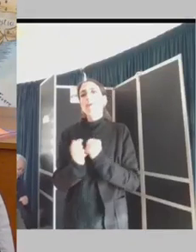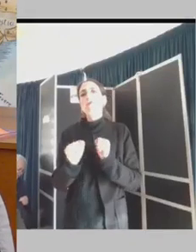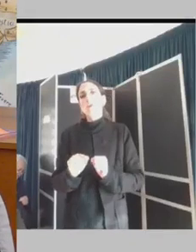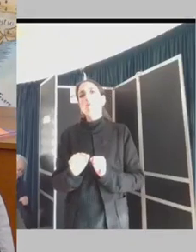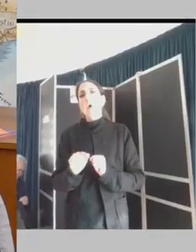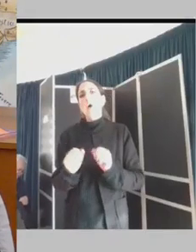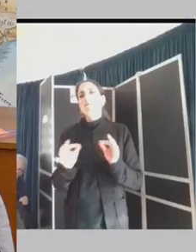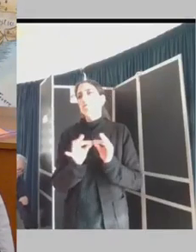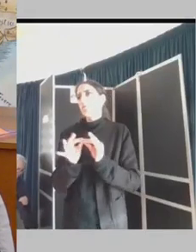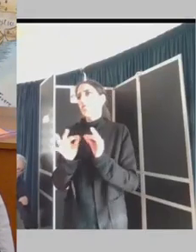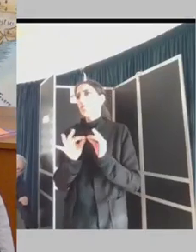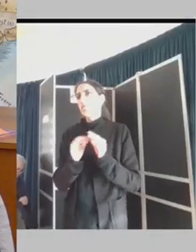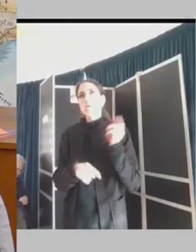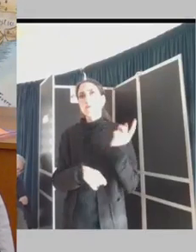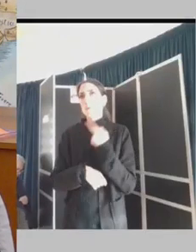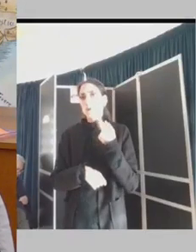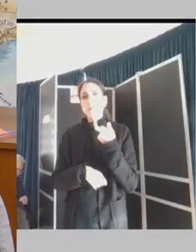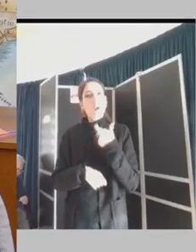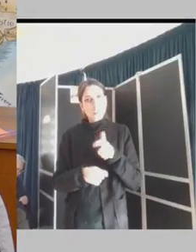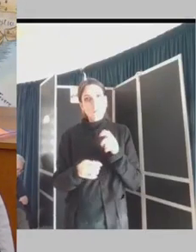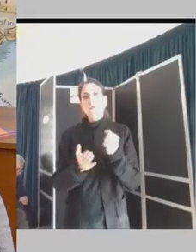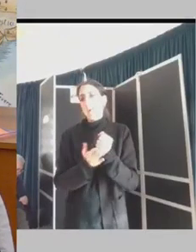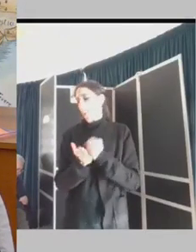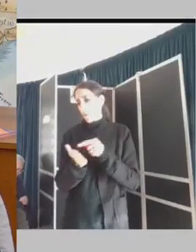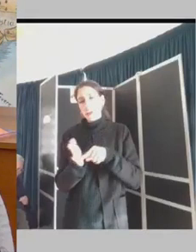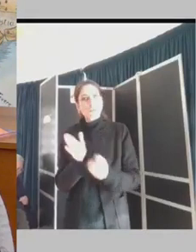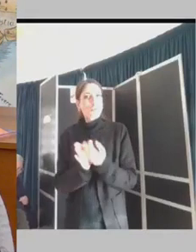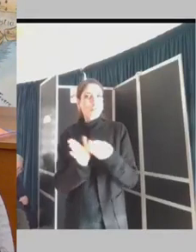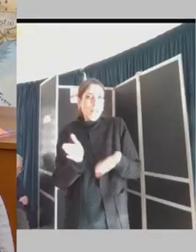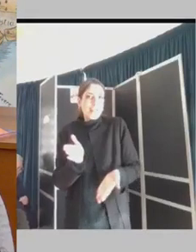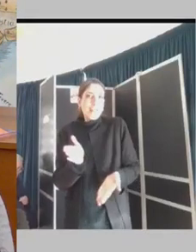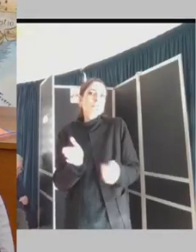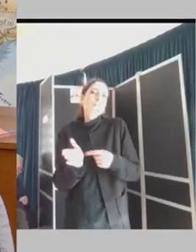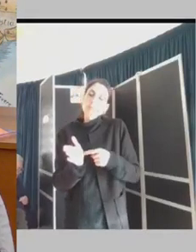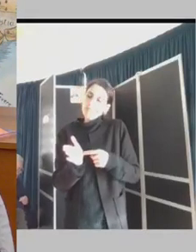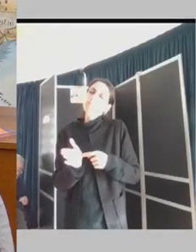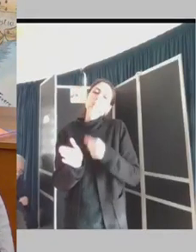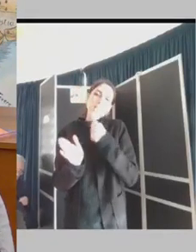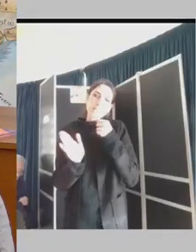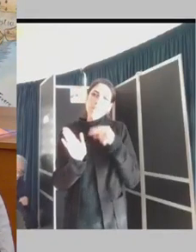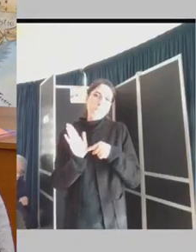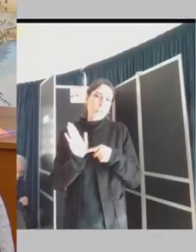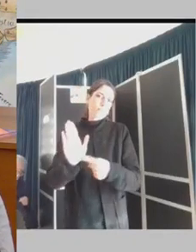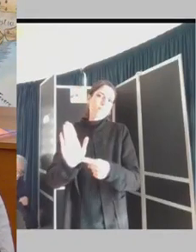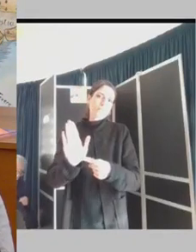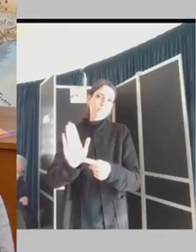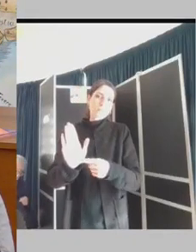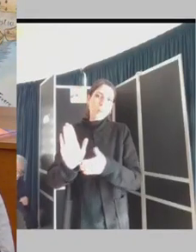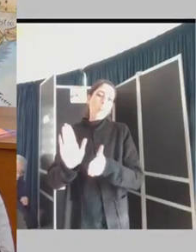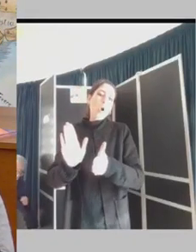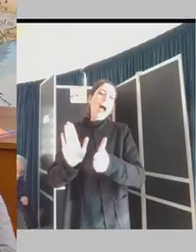documento su cui portare avanti sicuramente una tematica nei prossimi anni. Grazie.